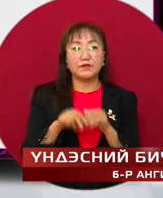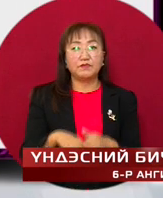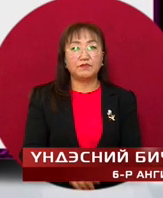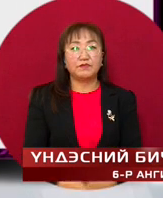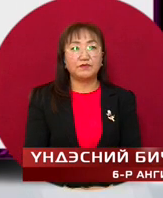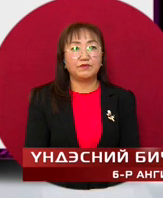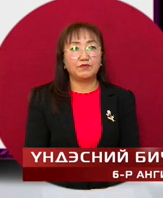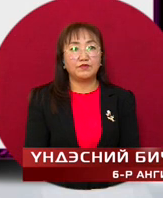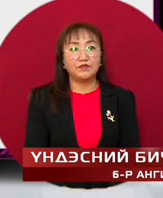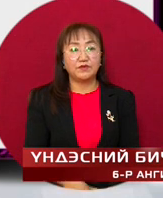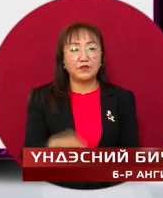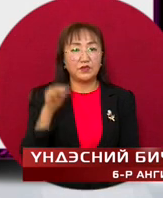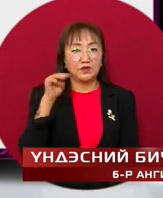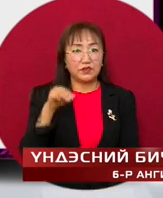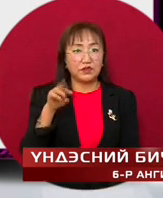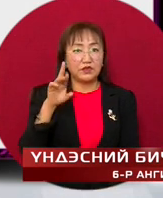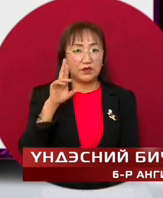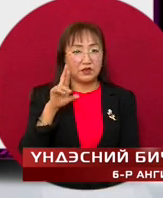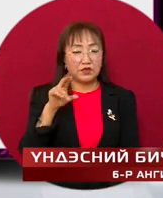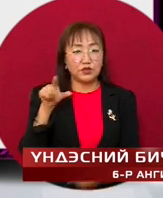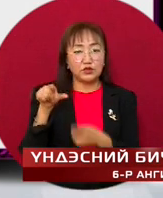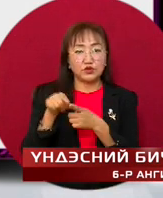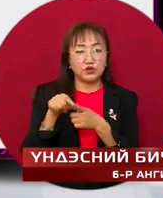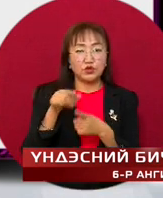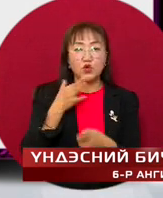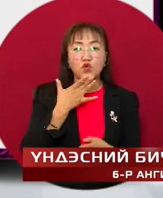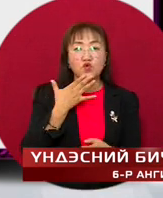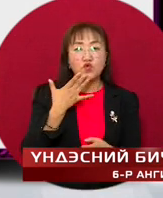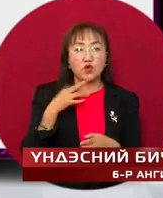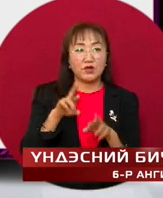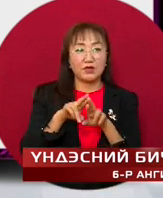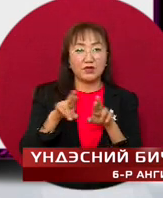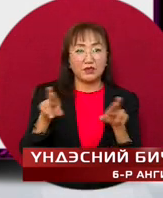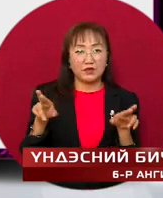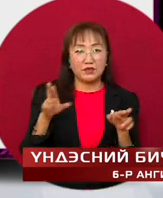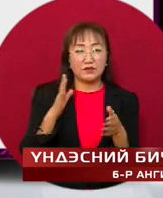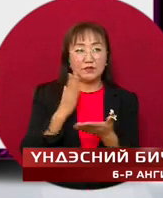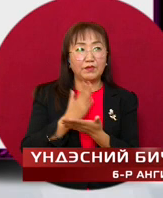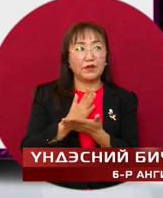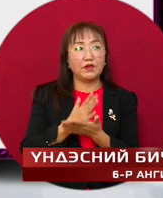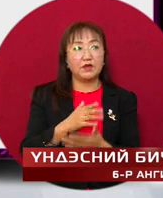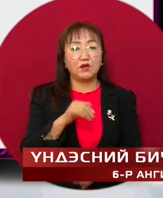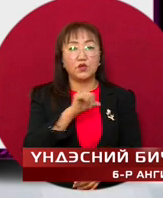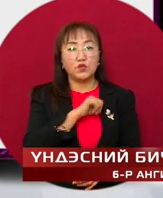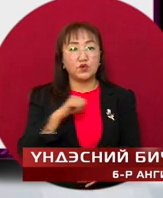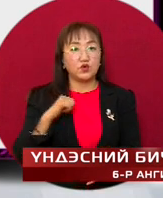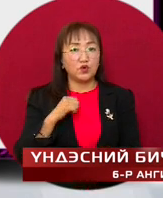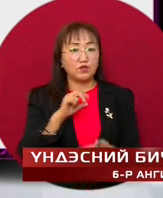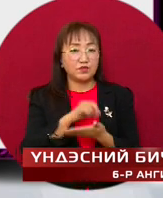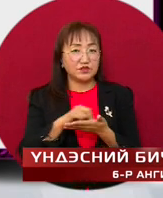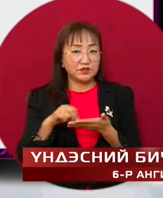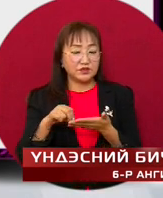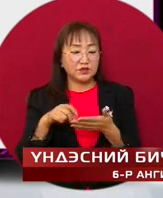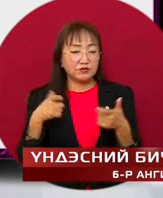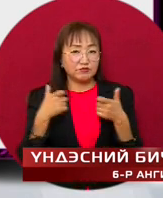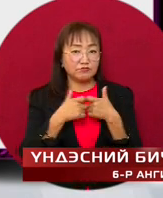За, багш нь тий ялгалын нөхцөлийг өнгөөр ялгасан байгаа. За, өөрөө бичснийг тулхан харж өөрийгөө